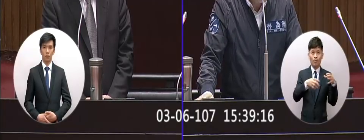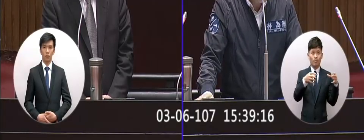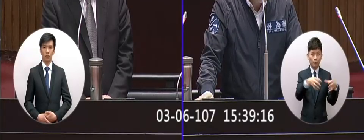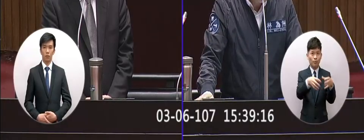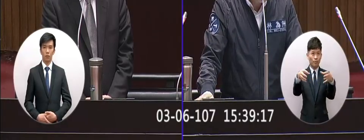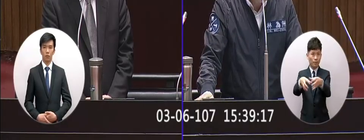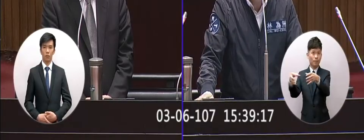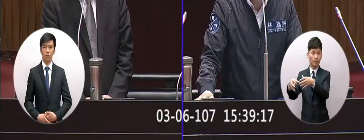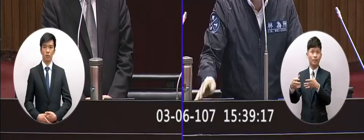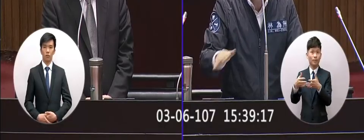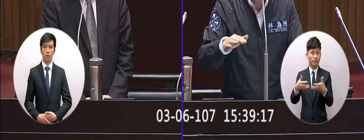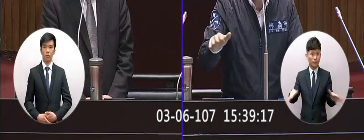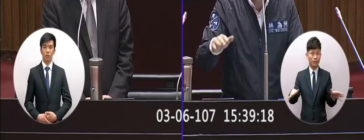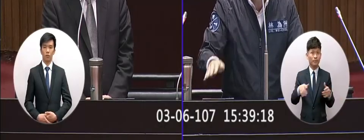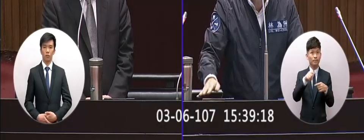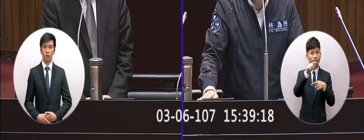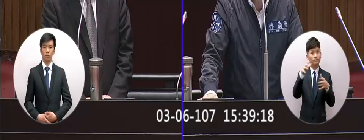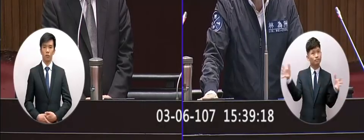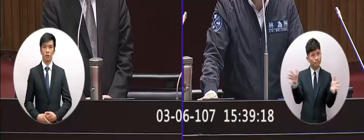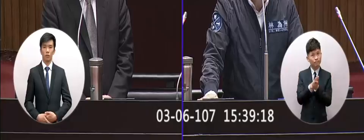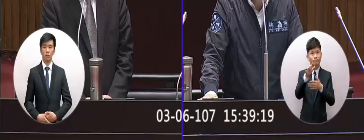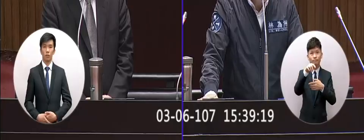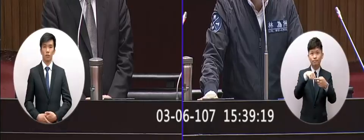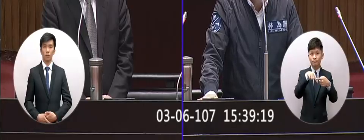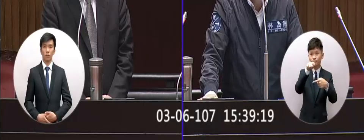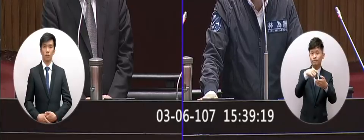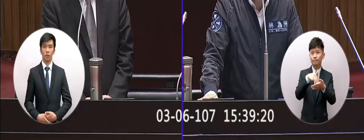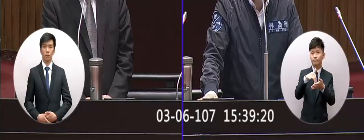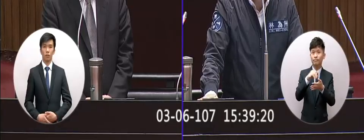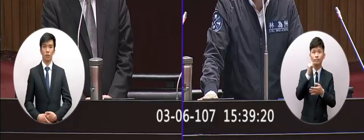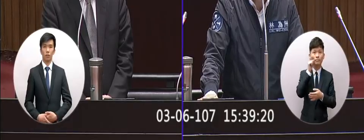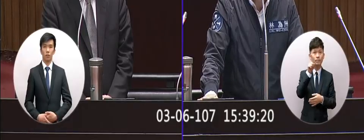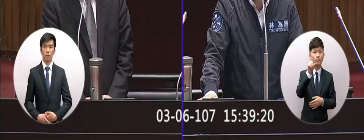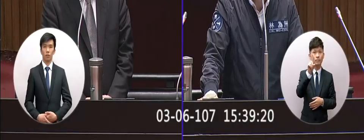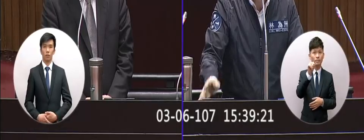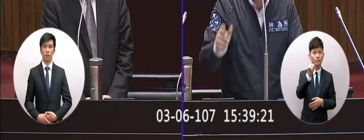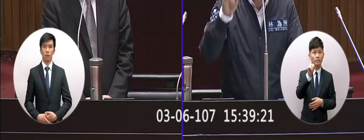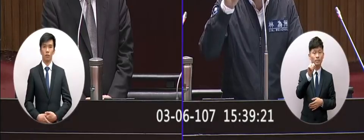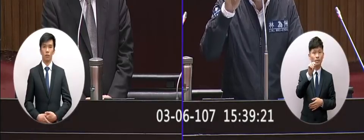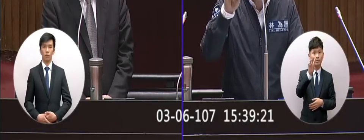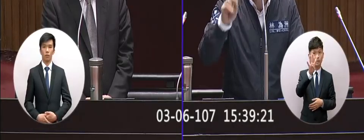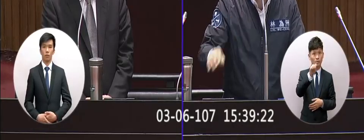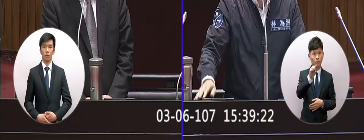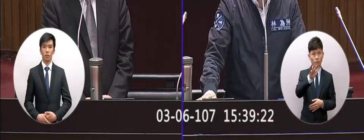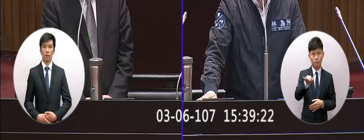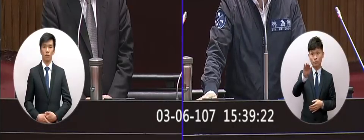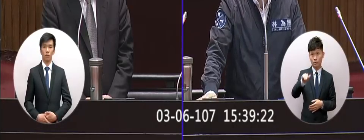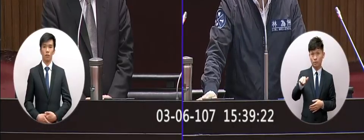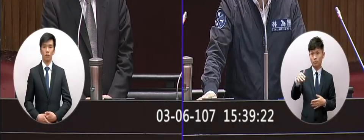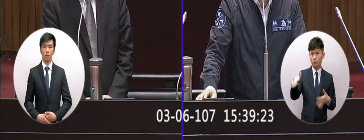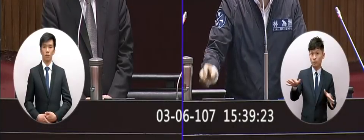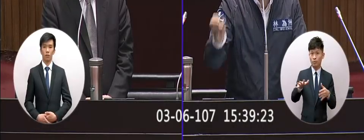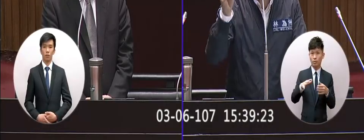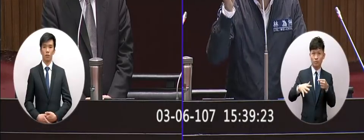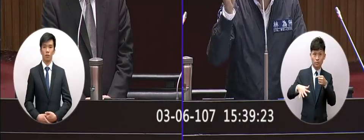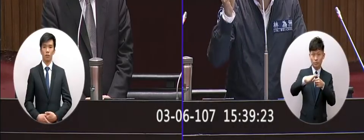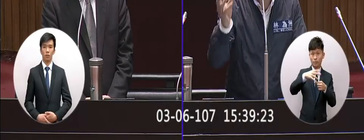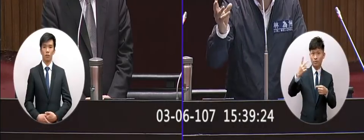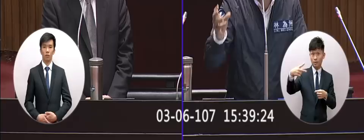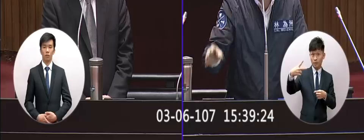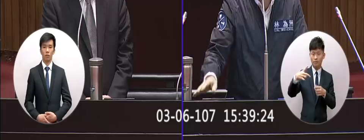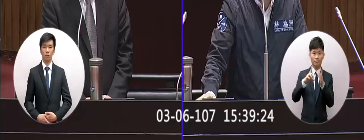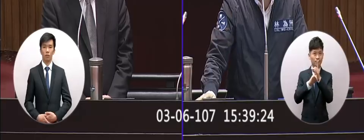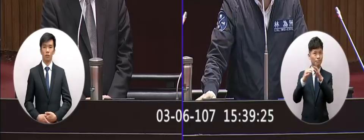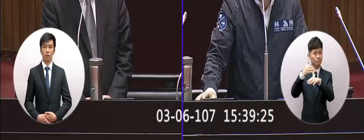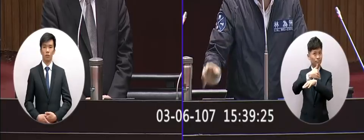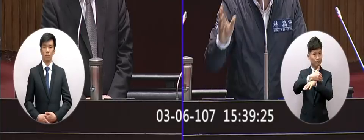它的薪资平均薪资了49000多，是全国第二。以一个新竹